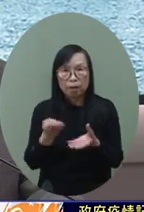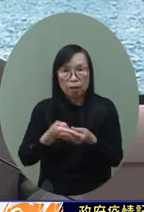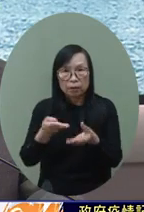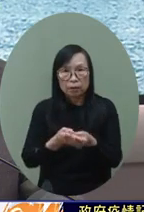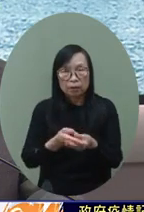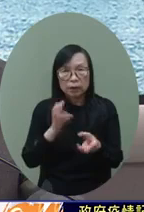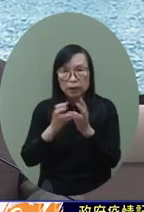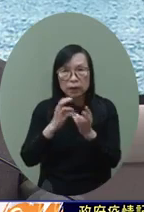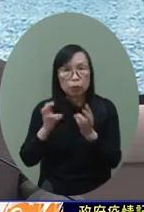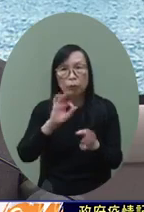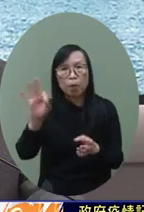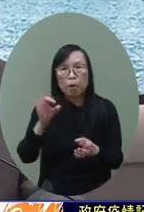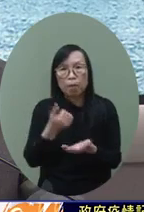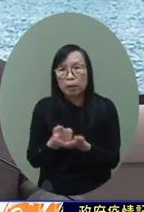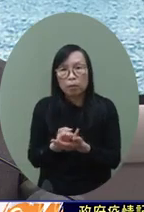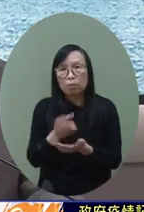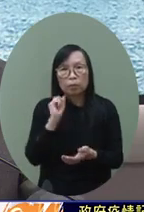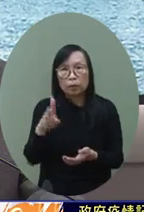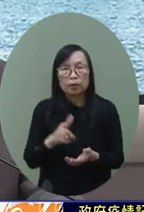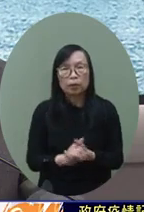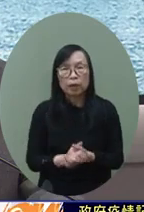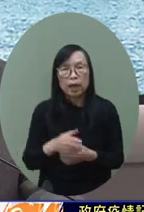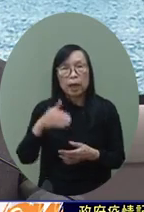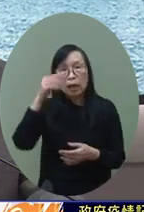冇資料啦，咁我都唔能夠評論。不過醫管局咧